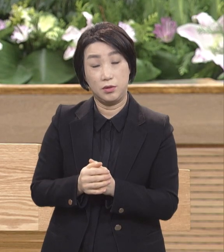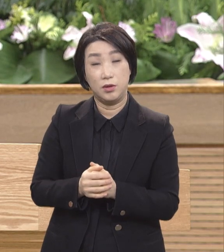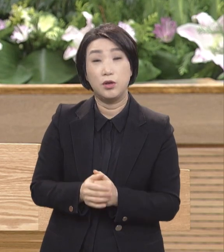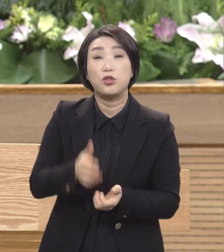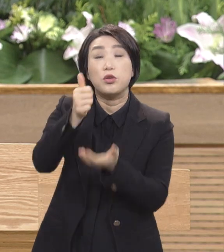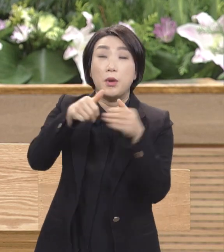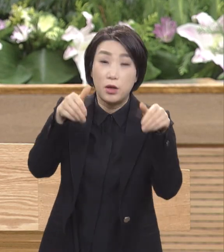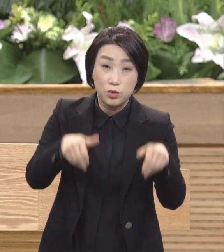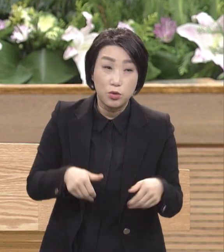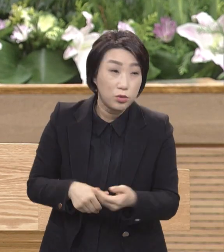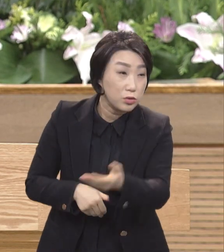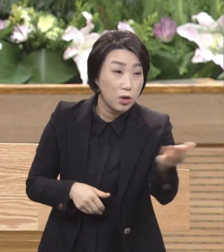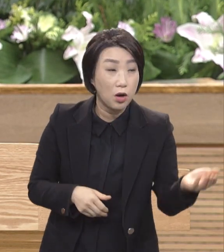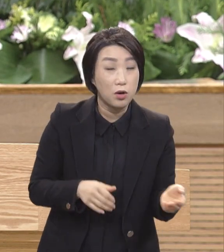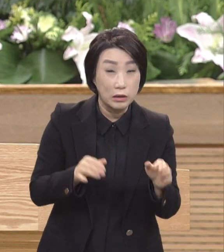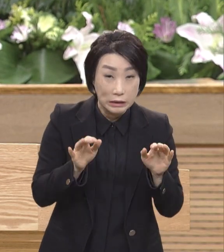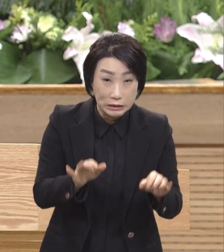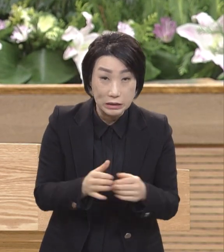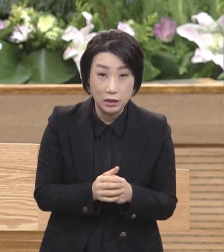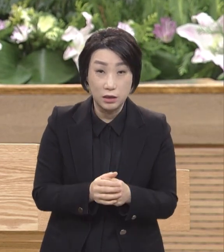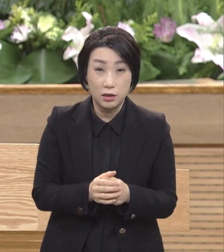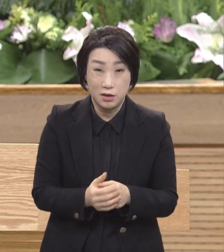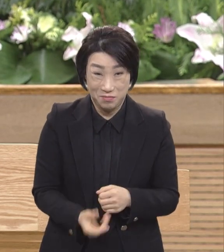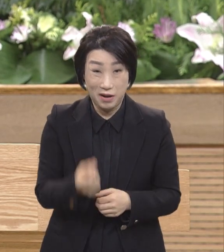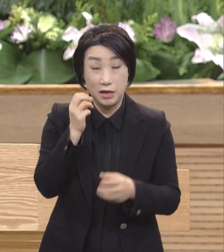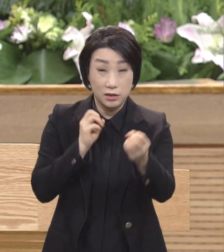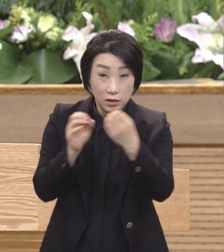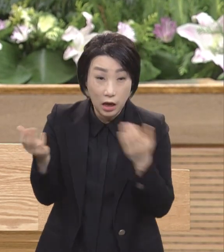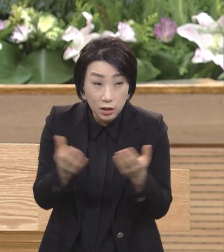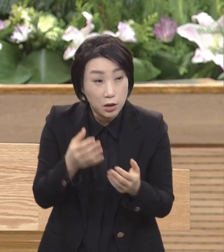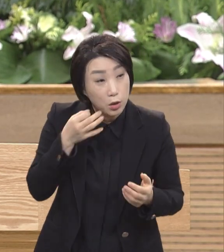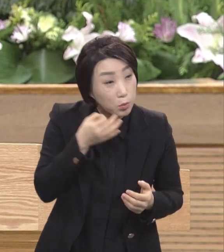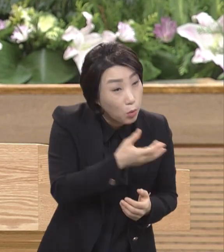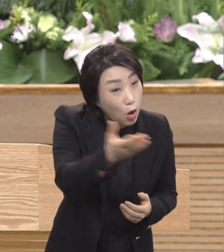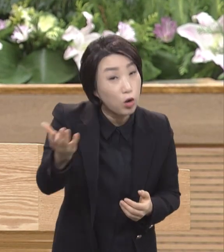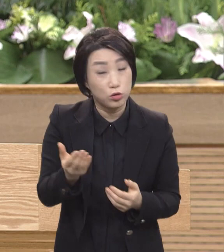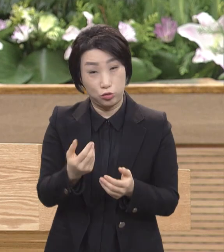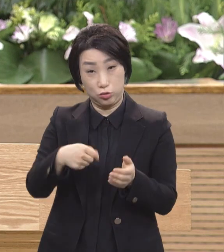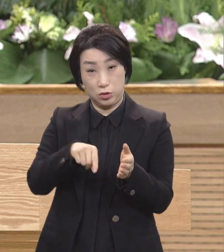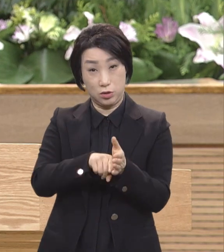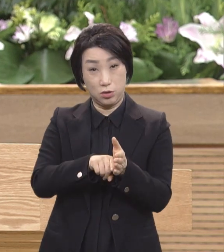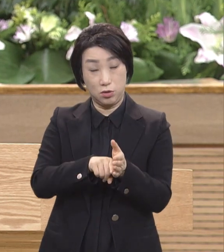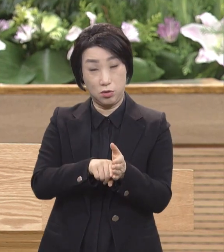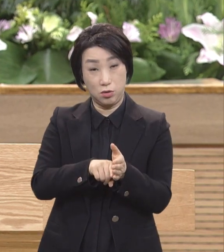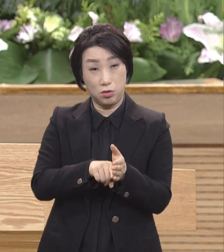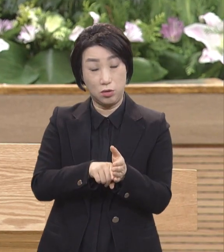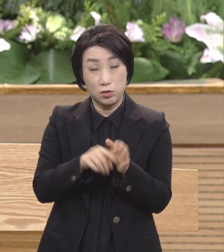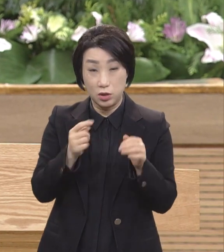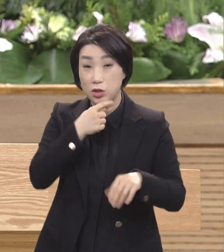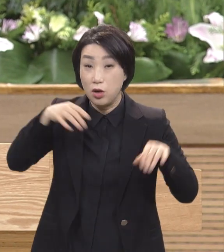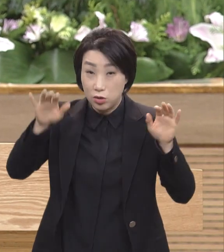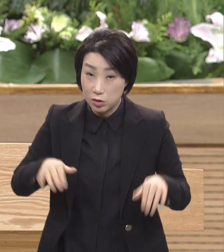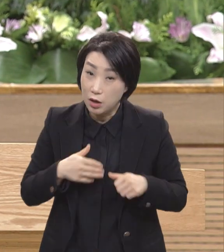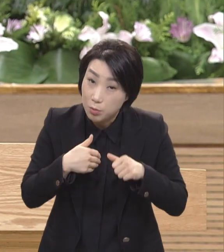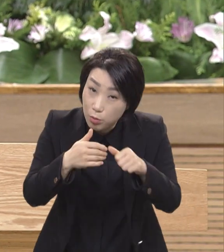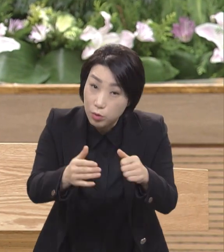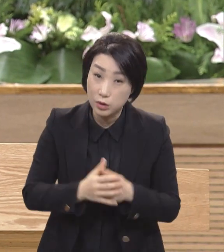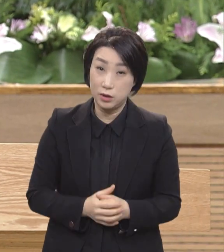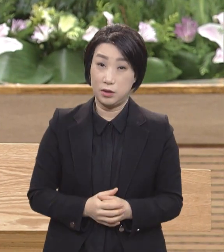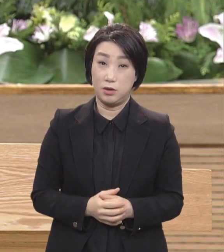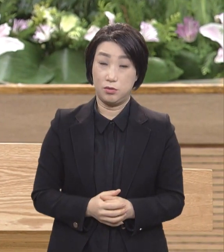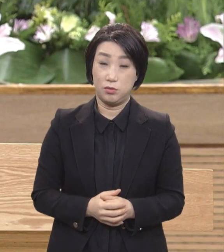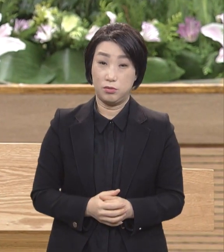주의 종들에게 결코 속히 될 일을 보이시려고 그의 천사들을